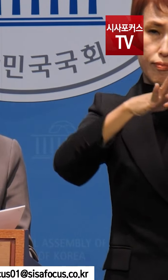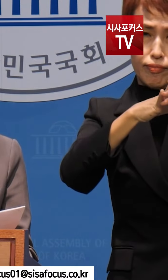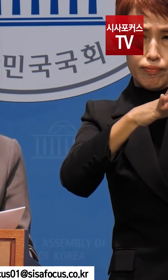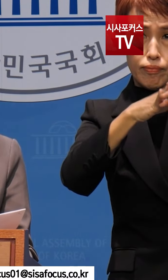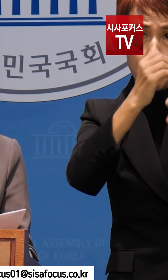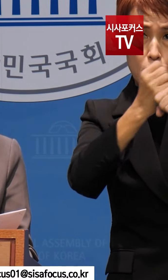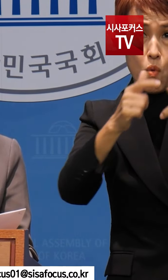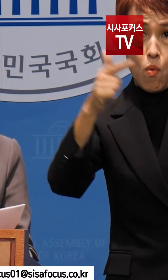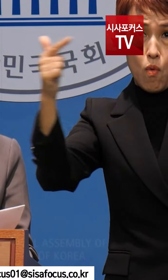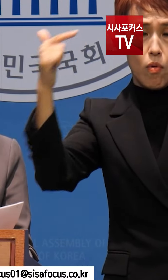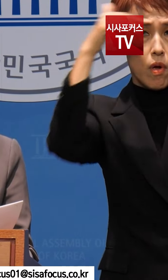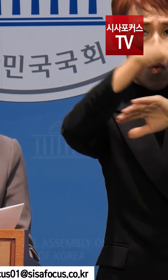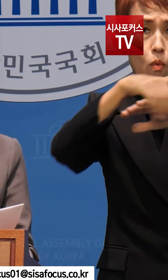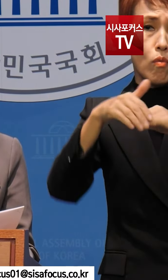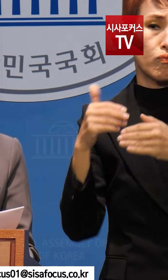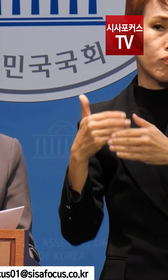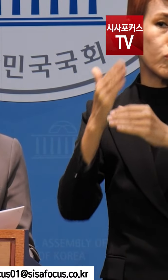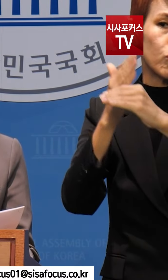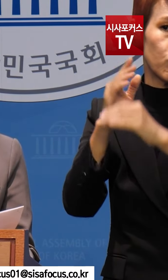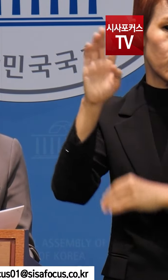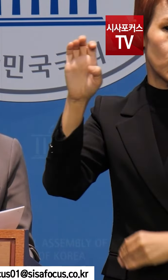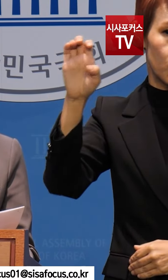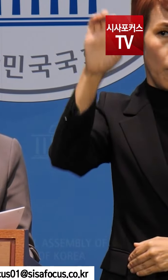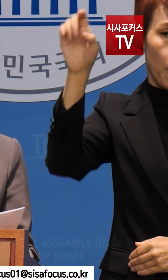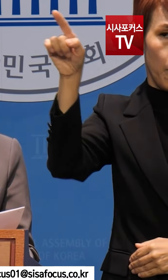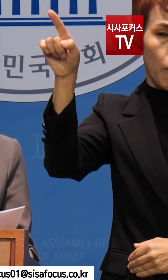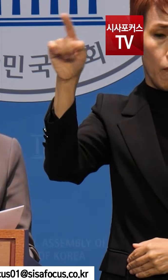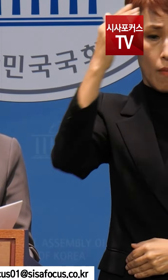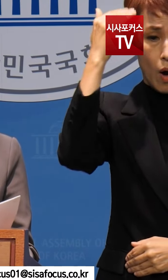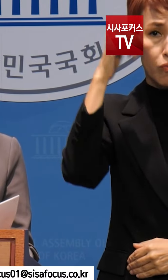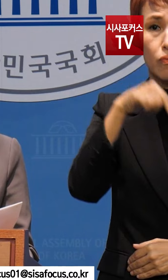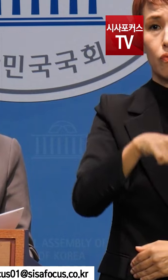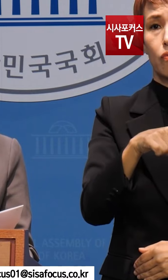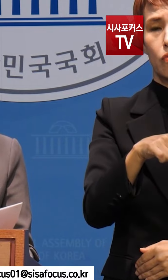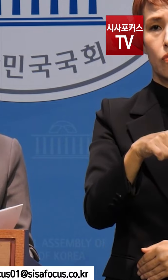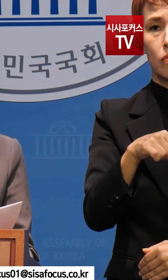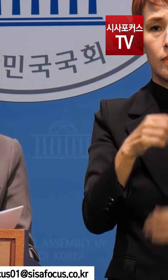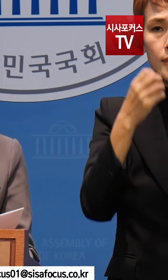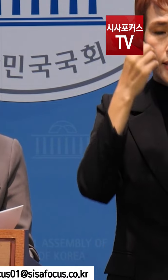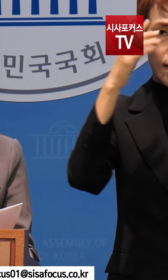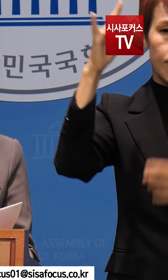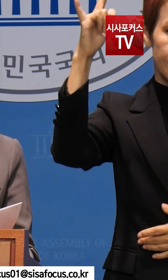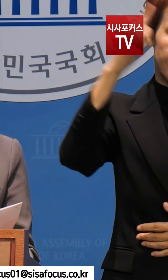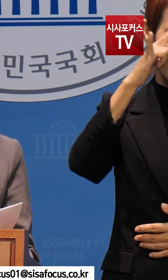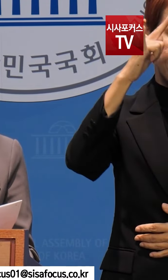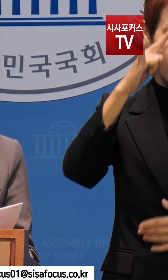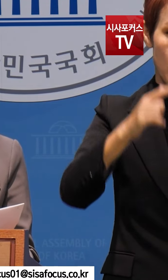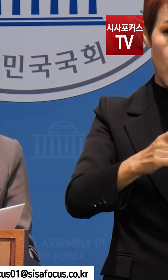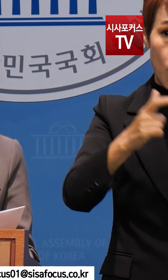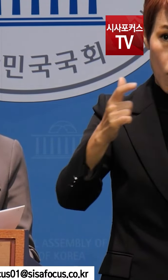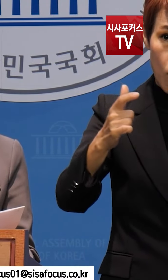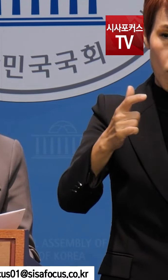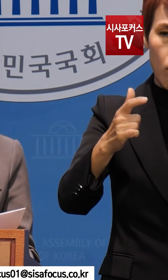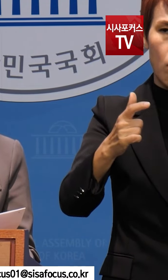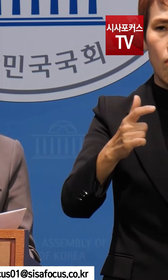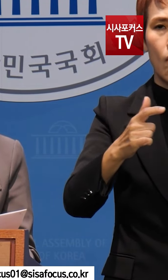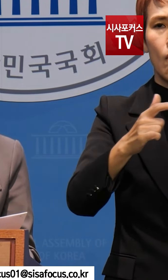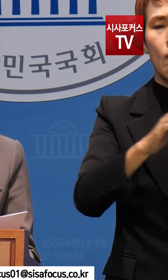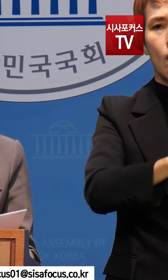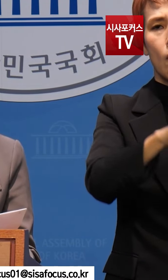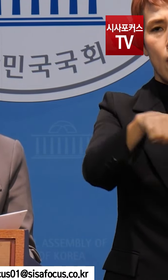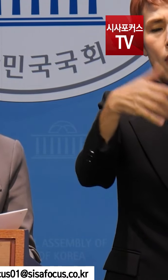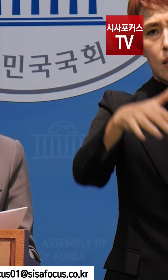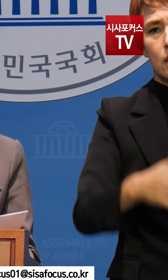계획을 추진하고 있습니다 반면에 우리나라는 신규 태양광 보급 목표 제대로 이행되지 않고